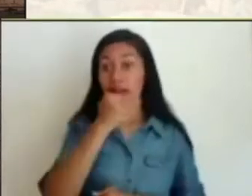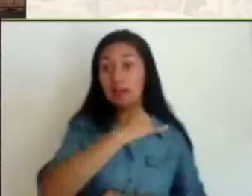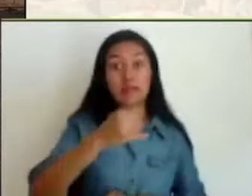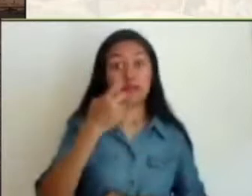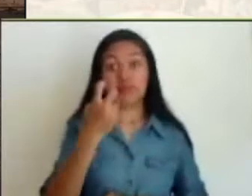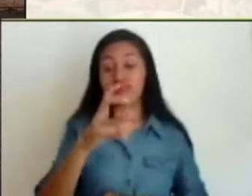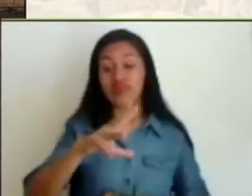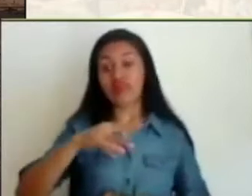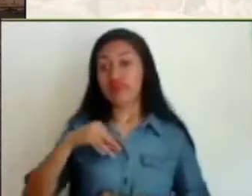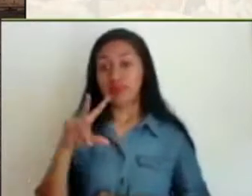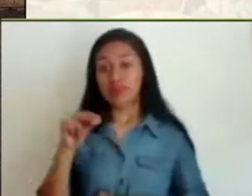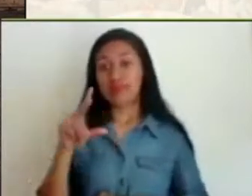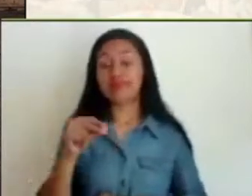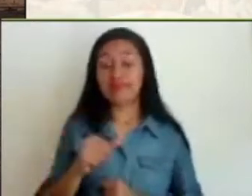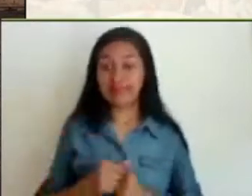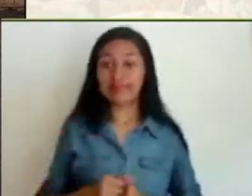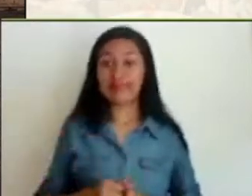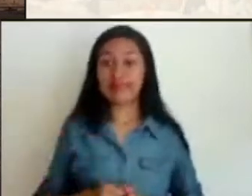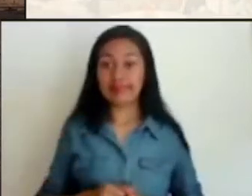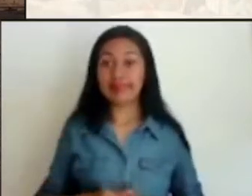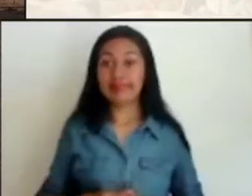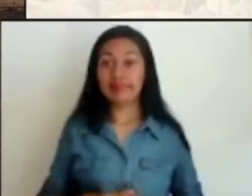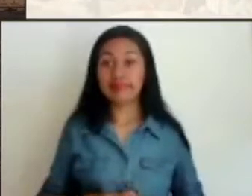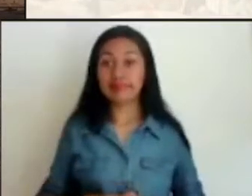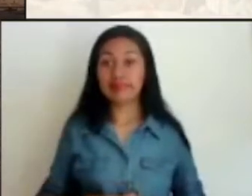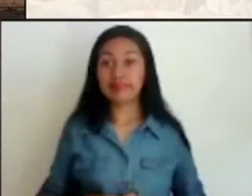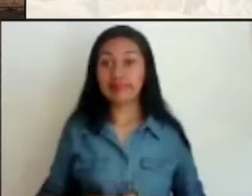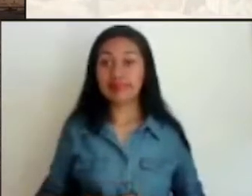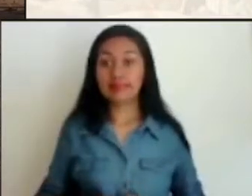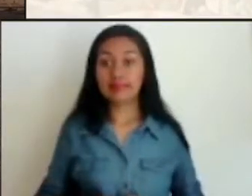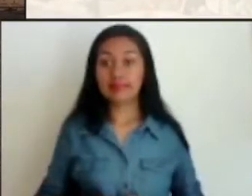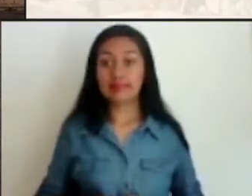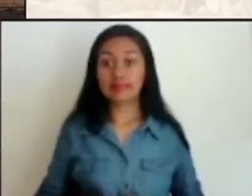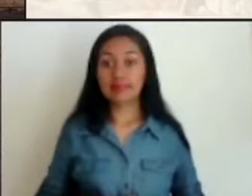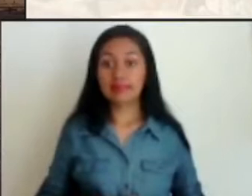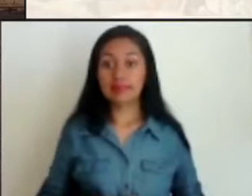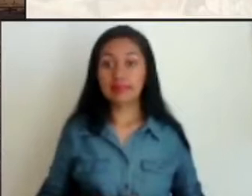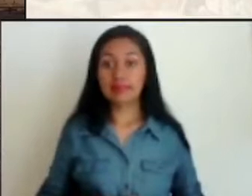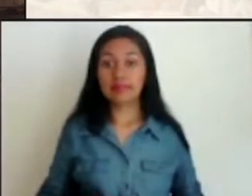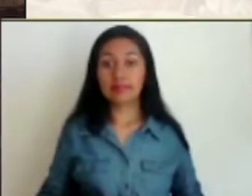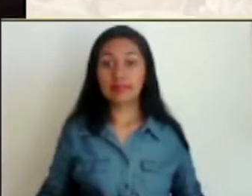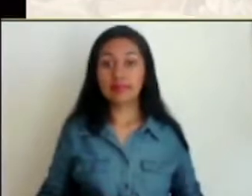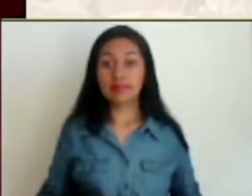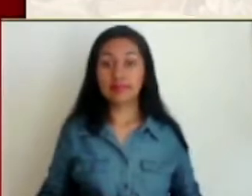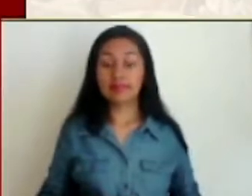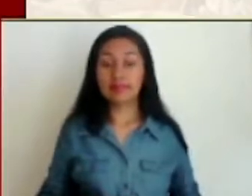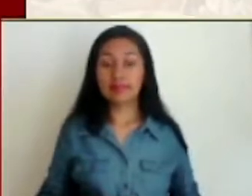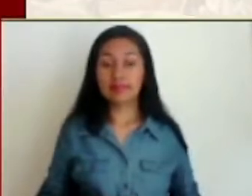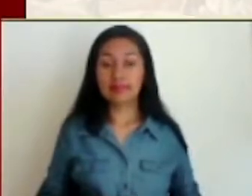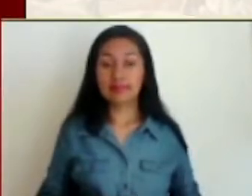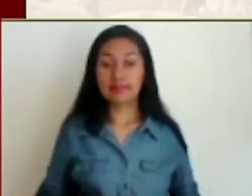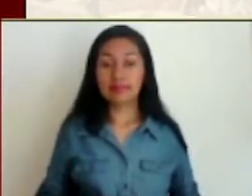richiesto dal governo veneziano a due figure di spicco dell'ambiente accademico padovano dell'epoca, Girolamo